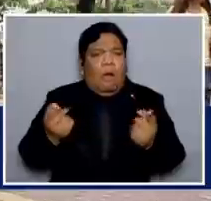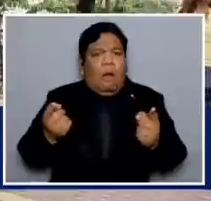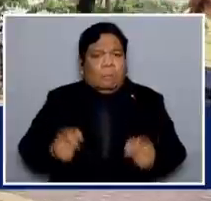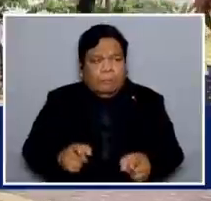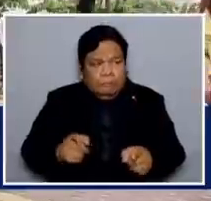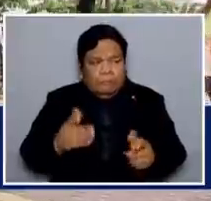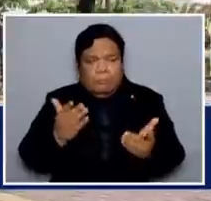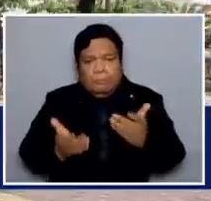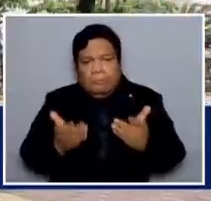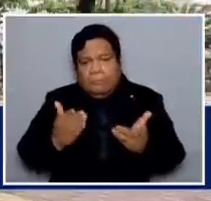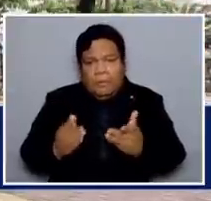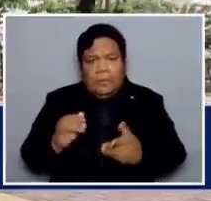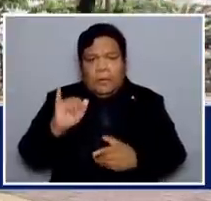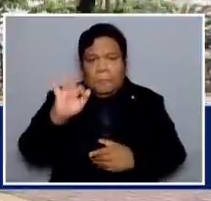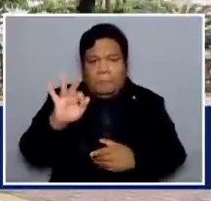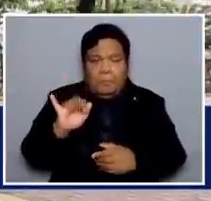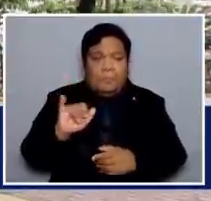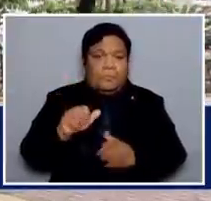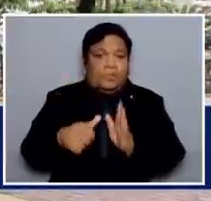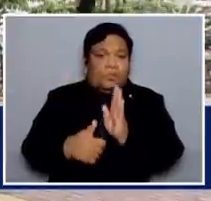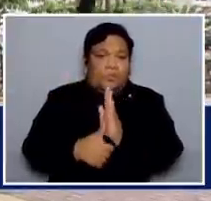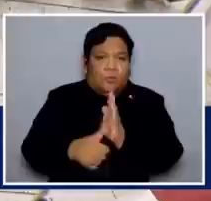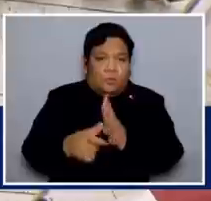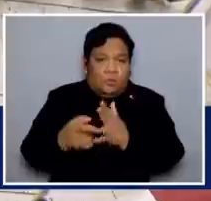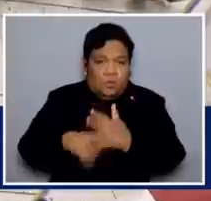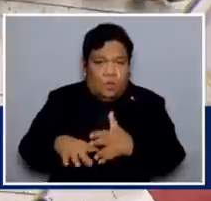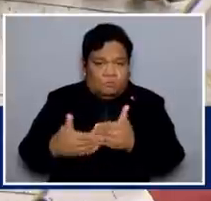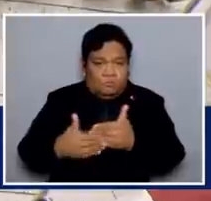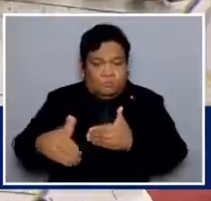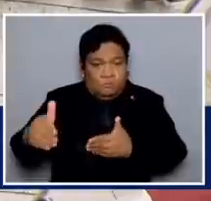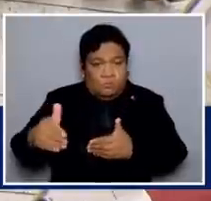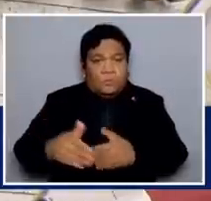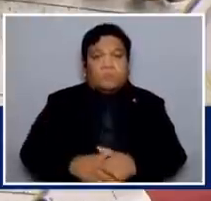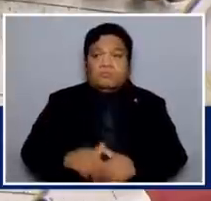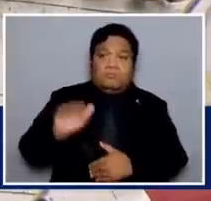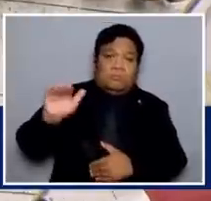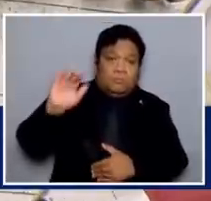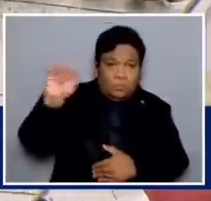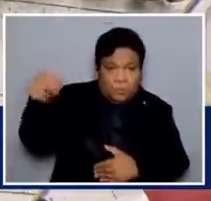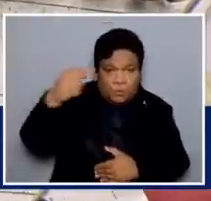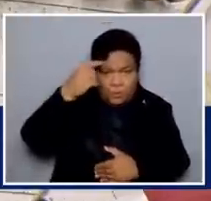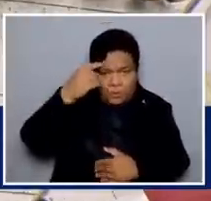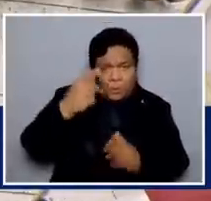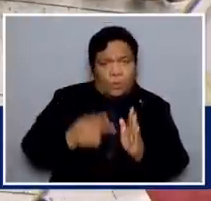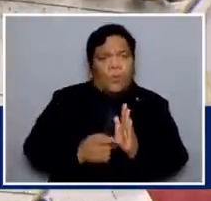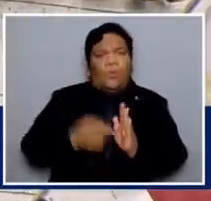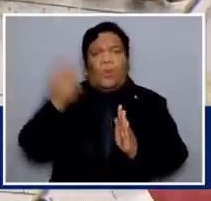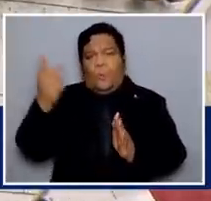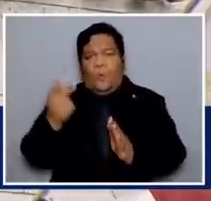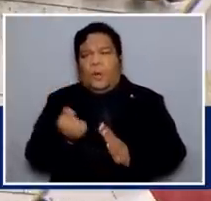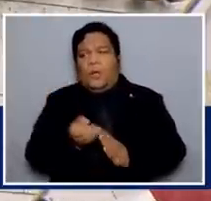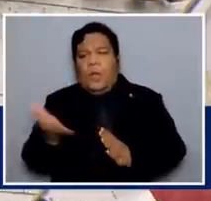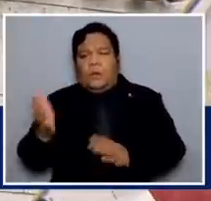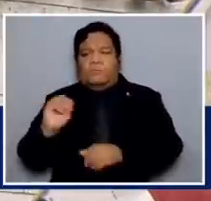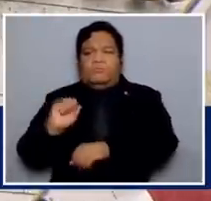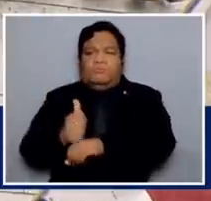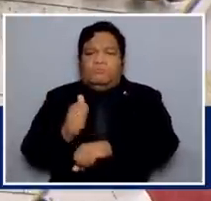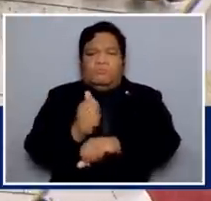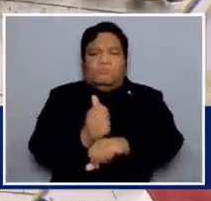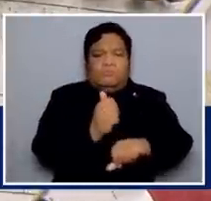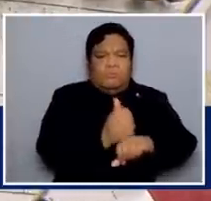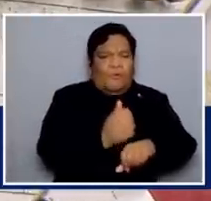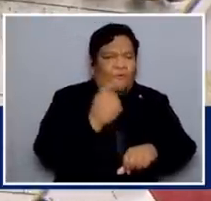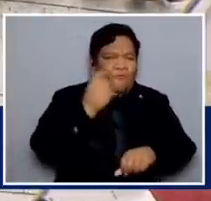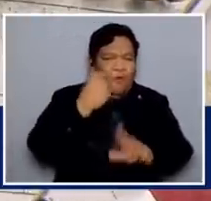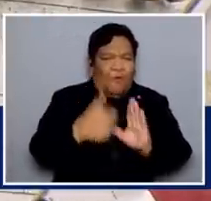mangyari simula ng botohan. Hinilingdi nila sa gobyerno na doblihin ang bilang ng polling precincts, lalo't tinataya